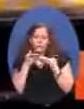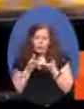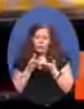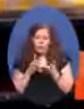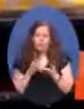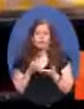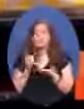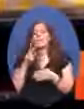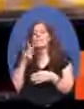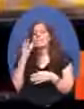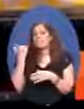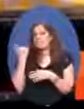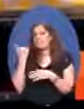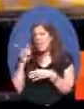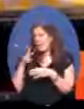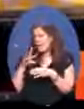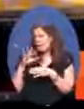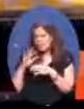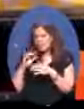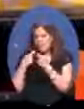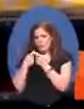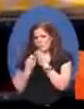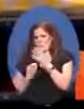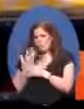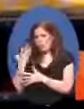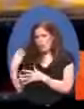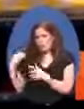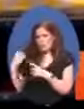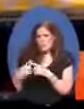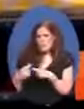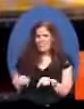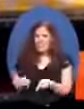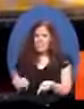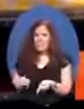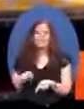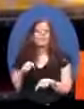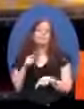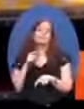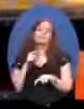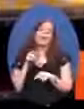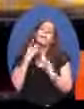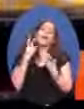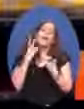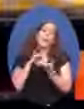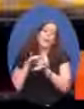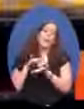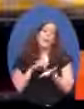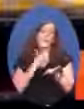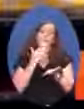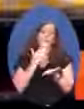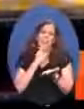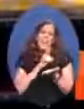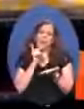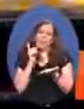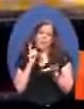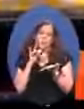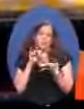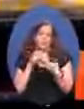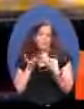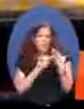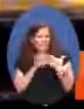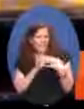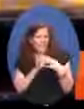מ-2005 שהארגון הוקם, זה מדינות שאין לישראל בהכרח יחסים דיפלומטיים עמם, ובנוסף